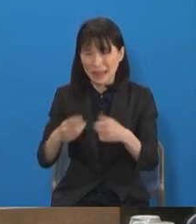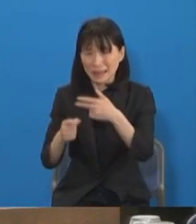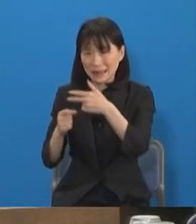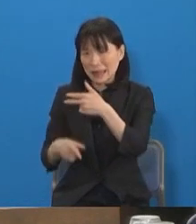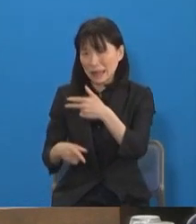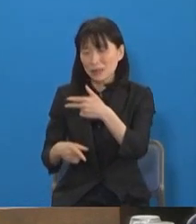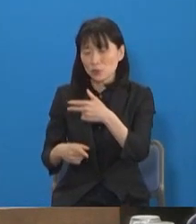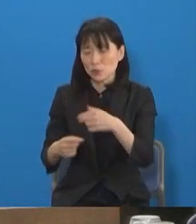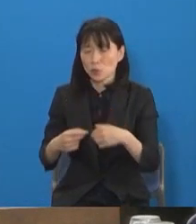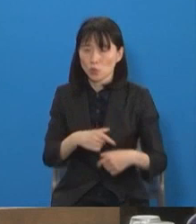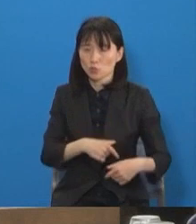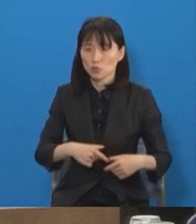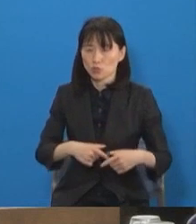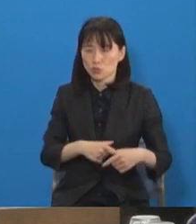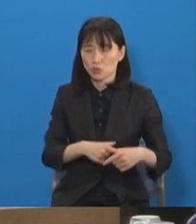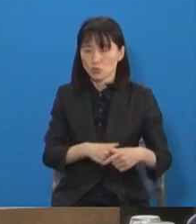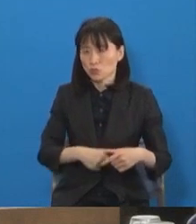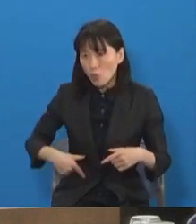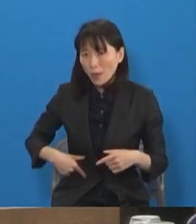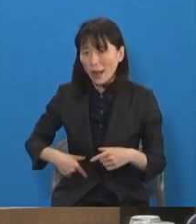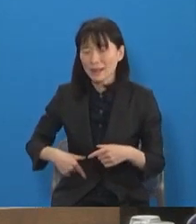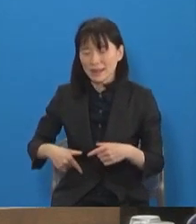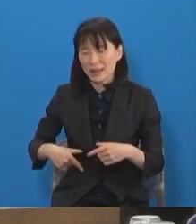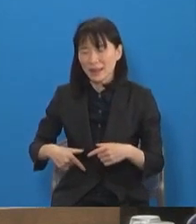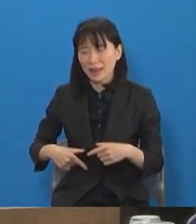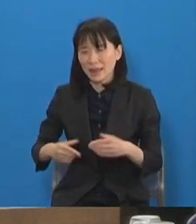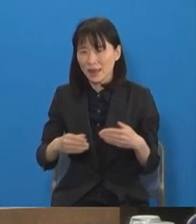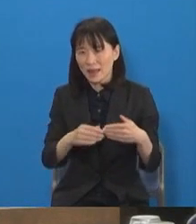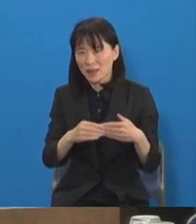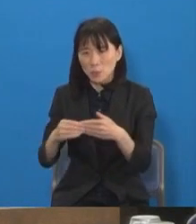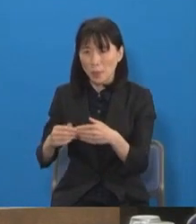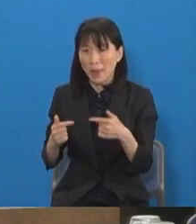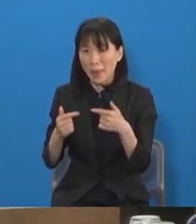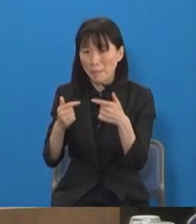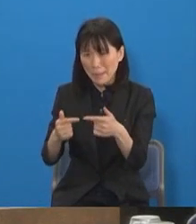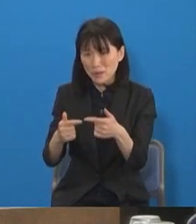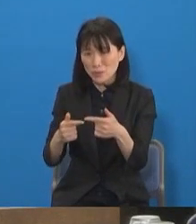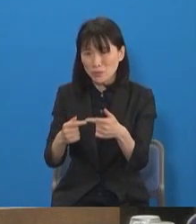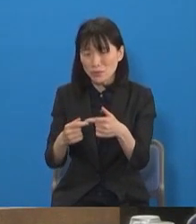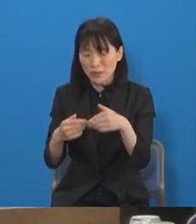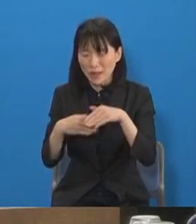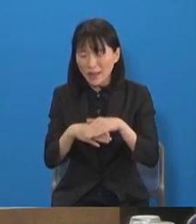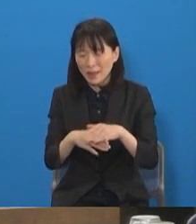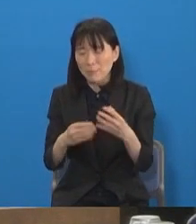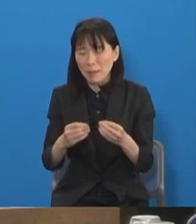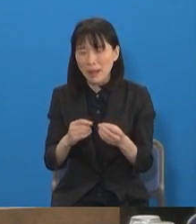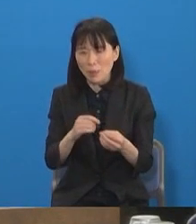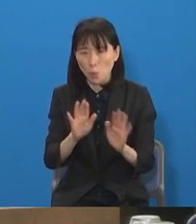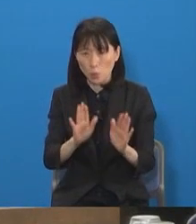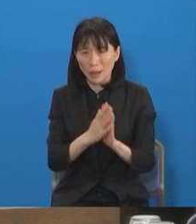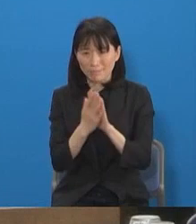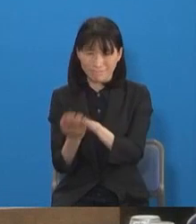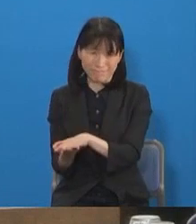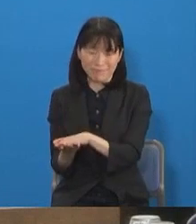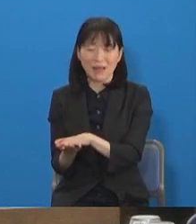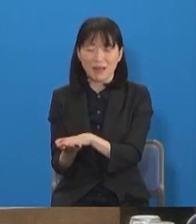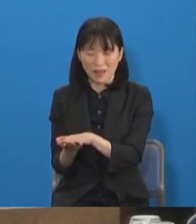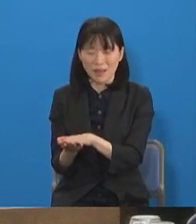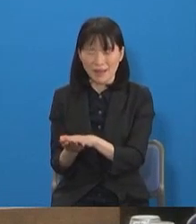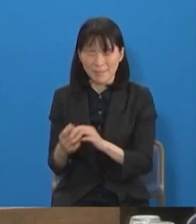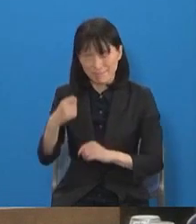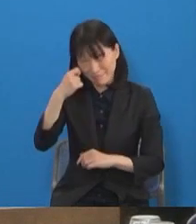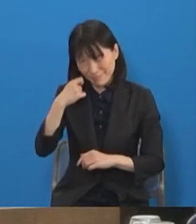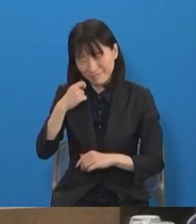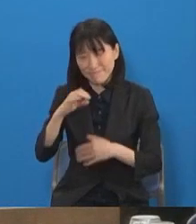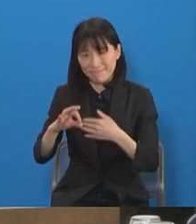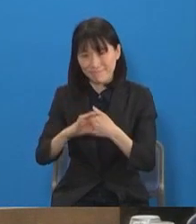月に福岡県中間市において、保育園の送迎バスに置き去りにされた子どもが亡くなるという大変痛ましい事